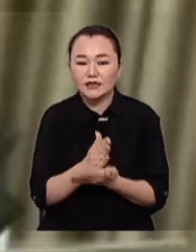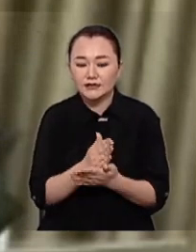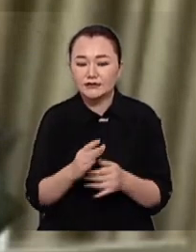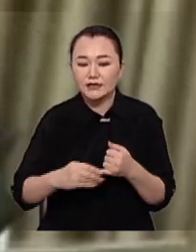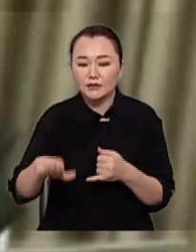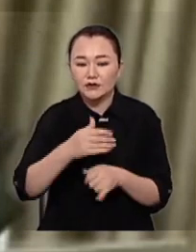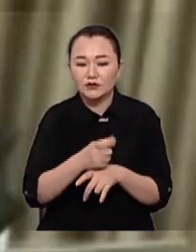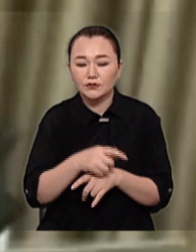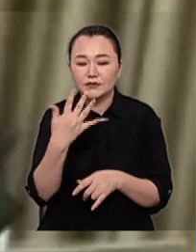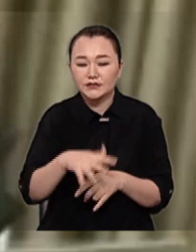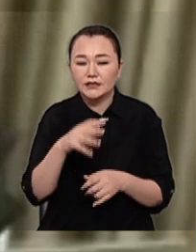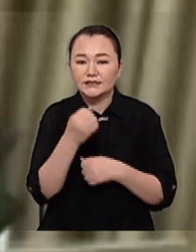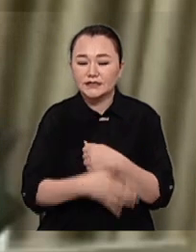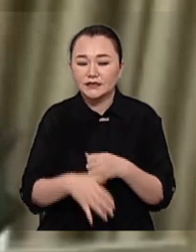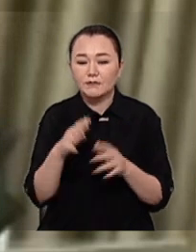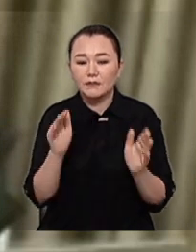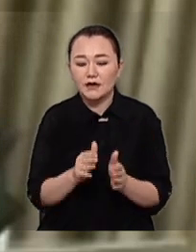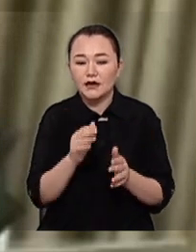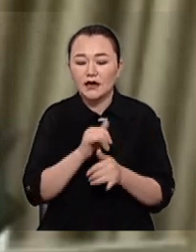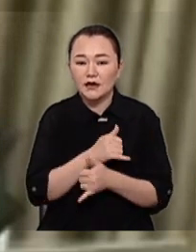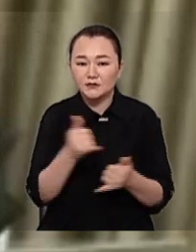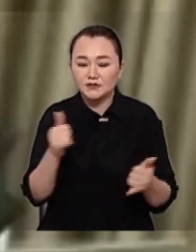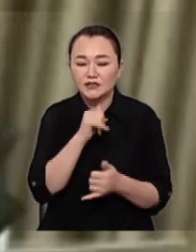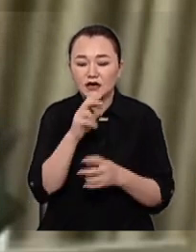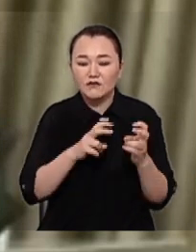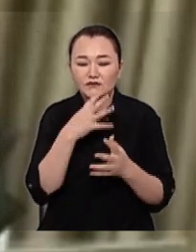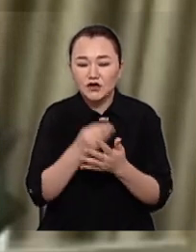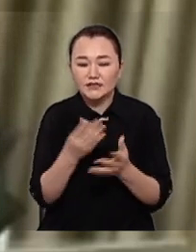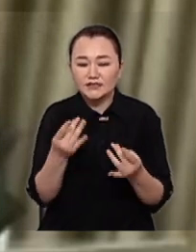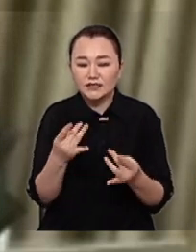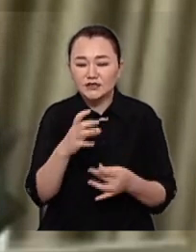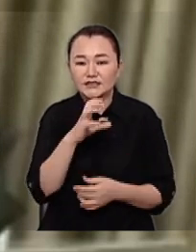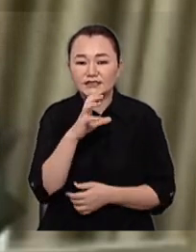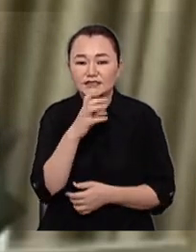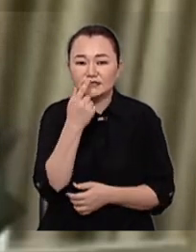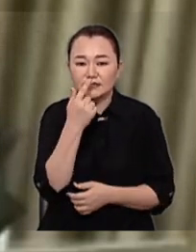который на 50% минимально обеспечивает завод своим сырьем, свеклой.